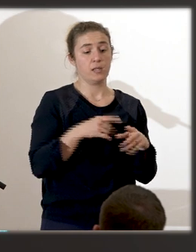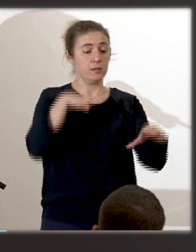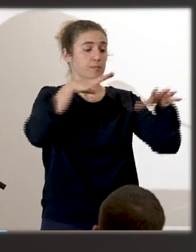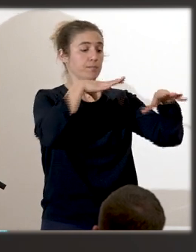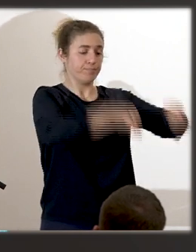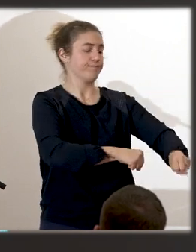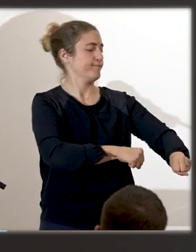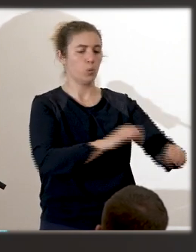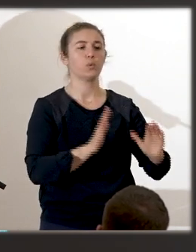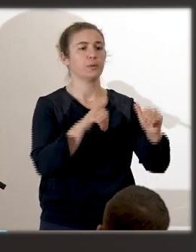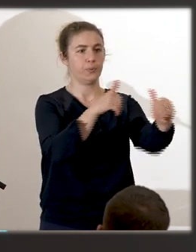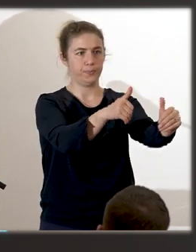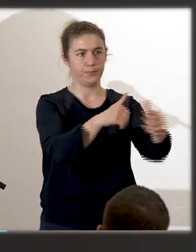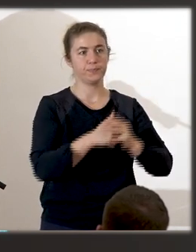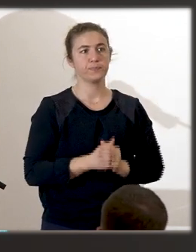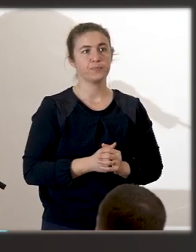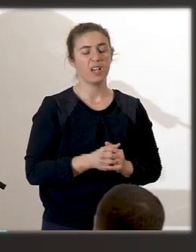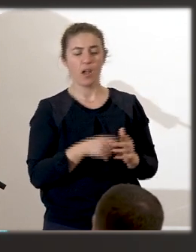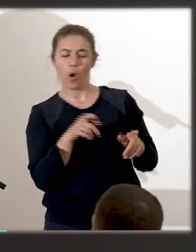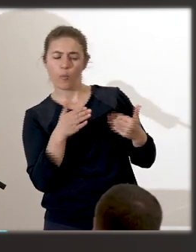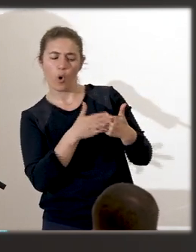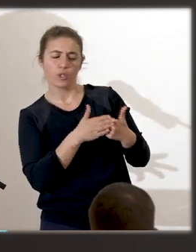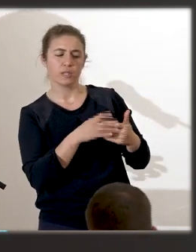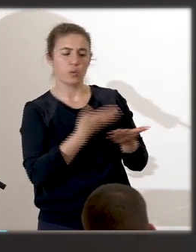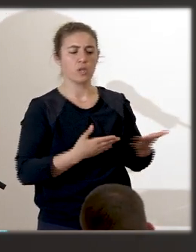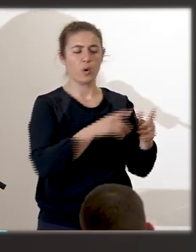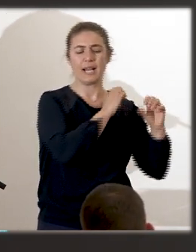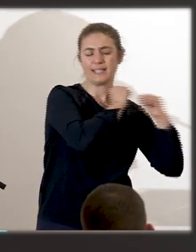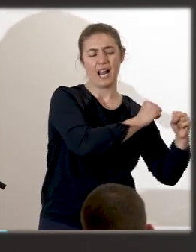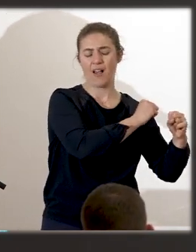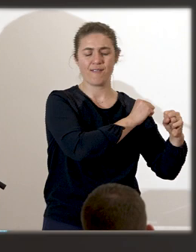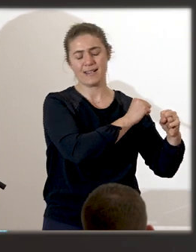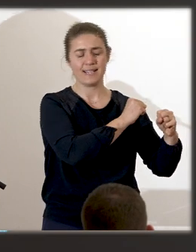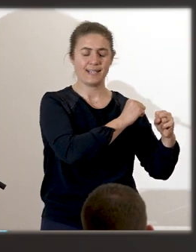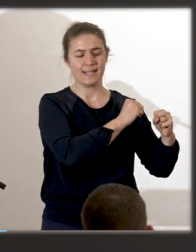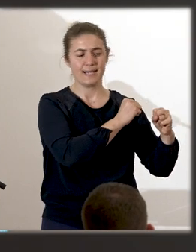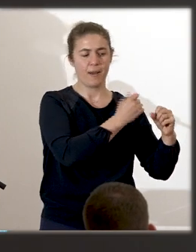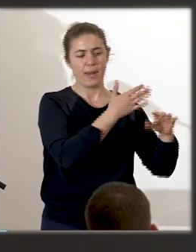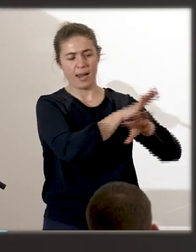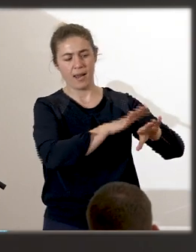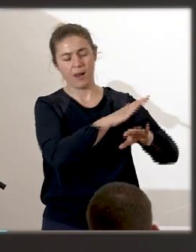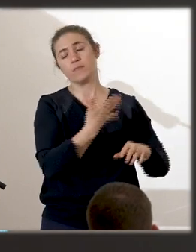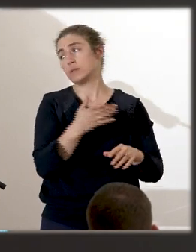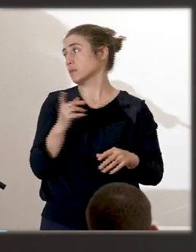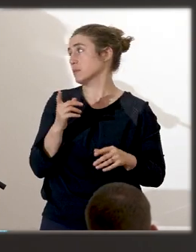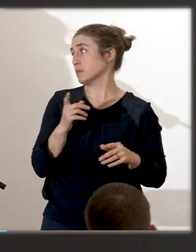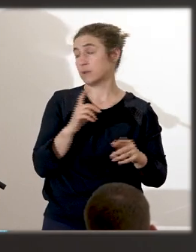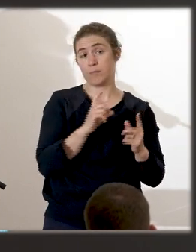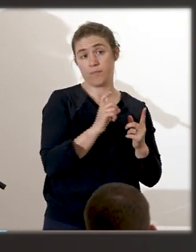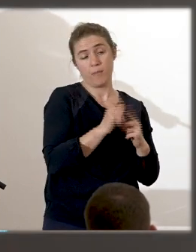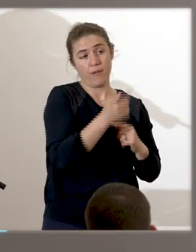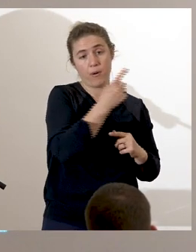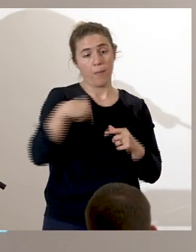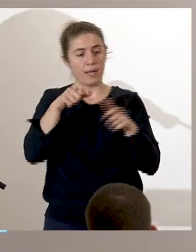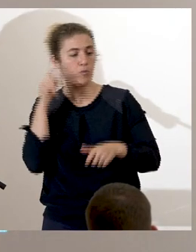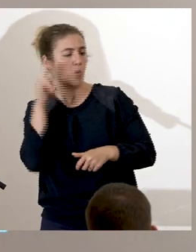Les stéréotypes et l'assimilation à l'esclave, c'est-à-dire au statut de non-libre, ont un rôle fondamental dans le processus de construction des préjugés.